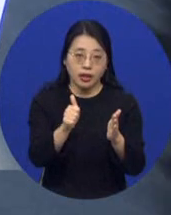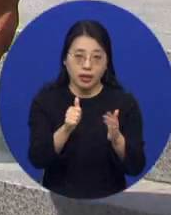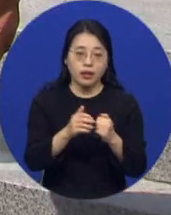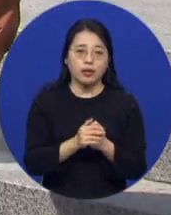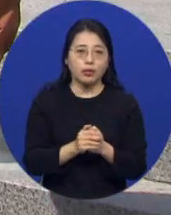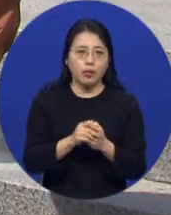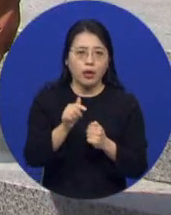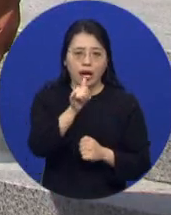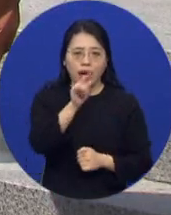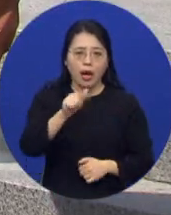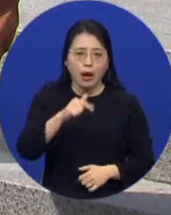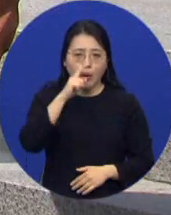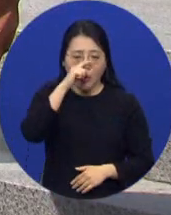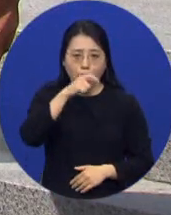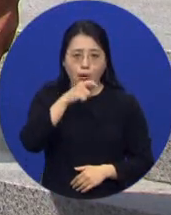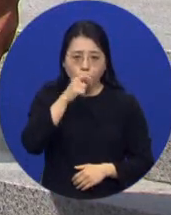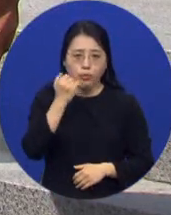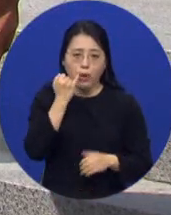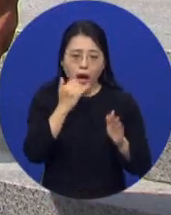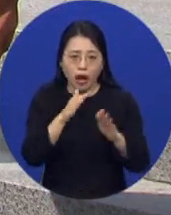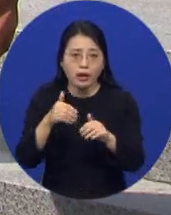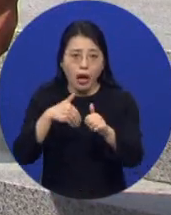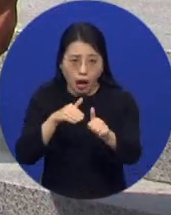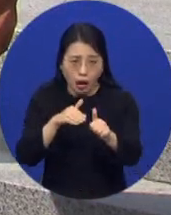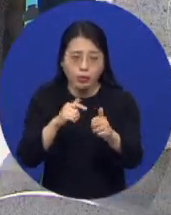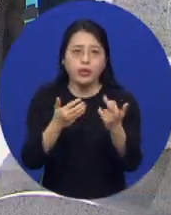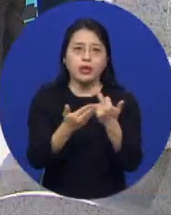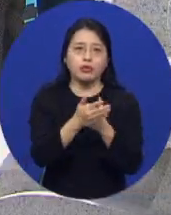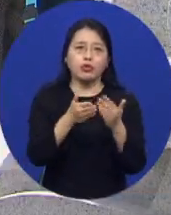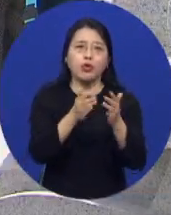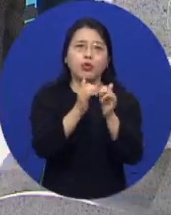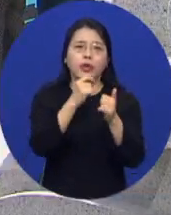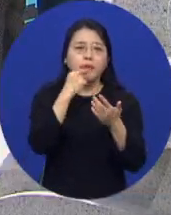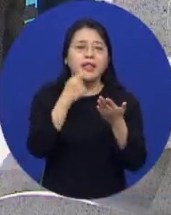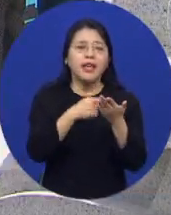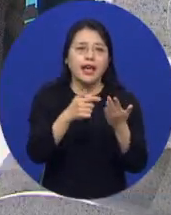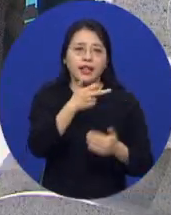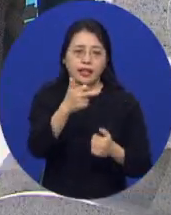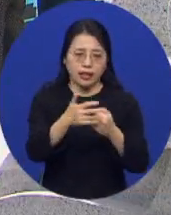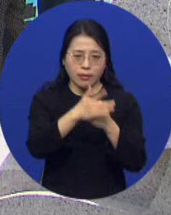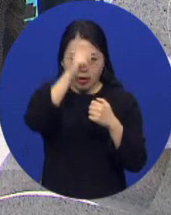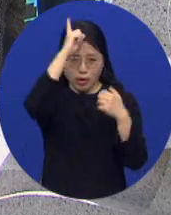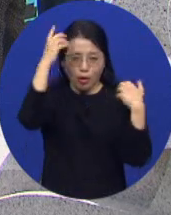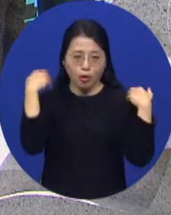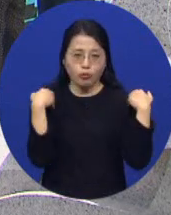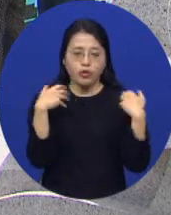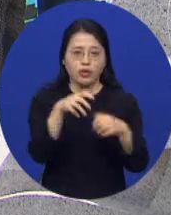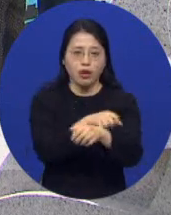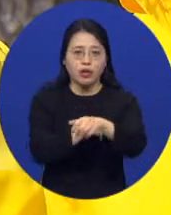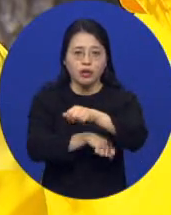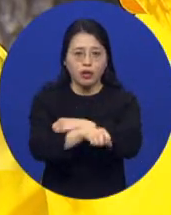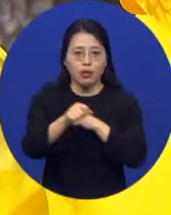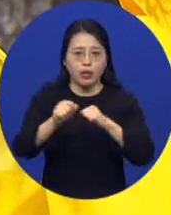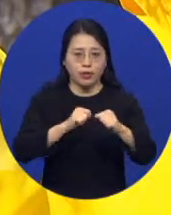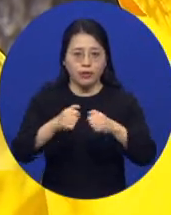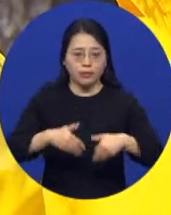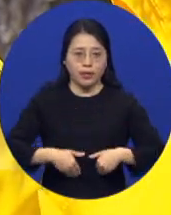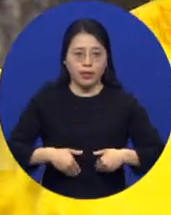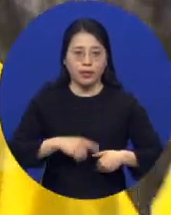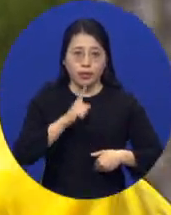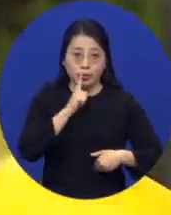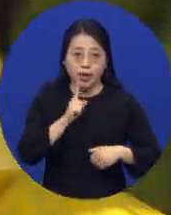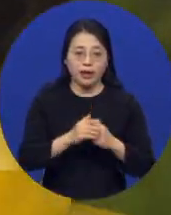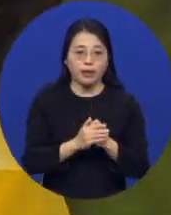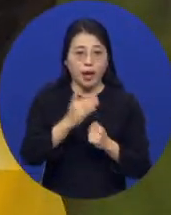제주도민이 가장 많은 피해를 입는만큼 강력한 대정부 대응에 나서라고 요구했습니다 이들은 한일